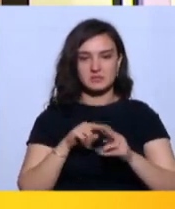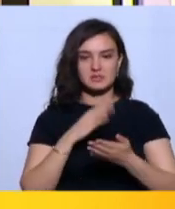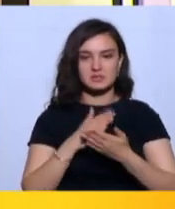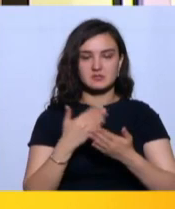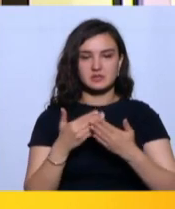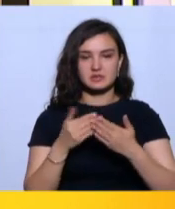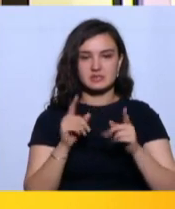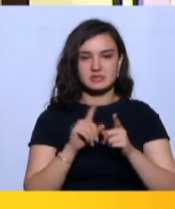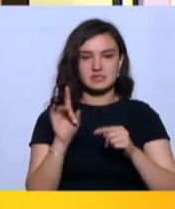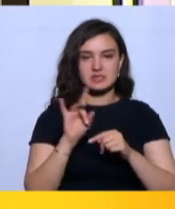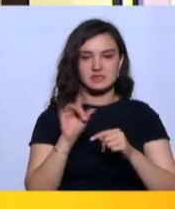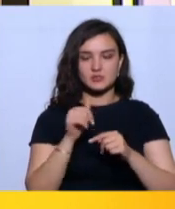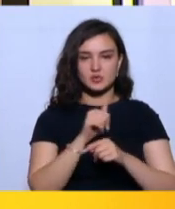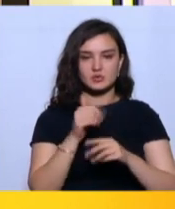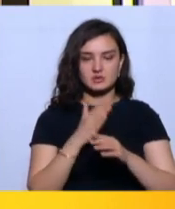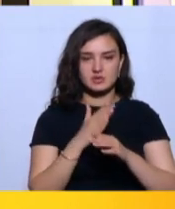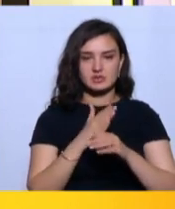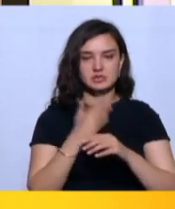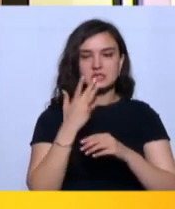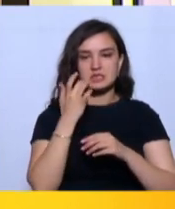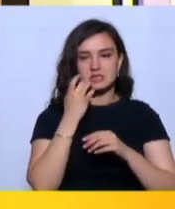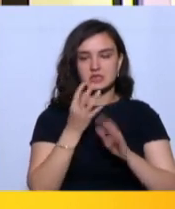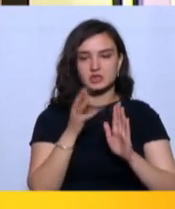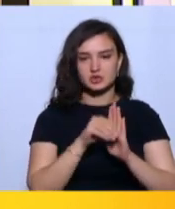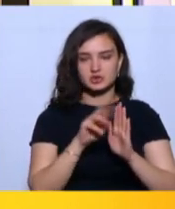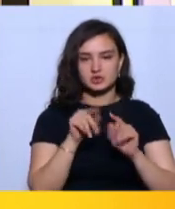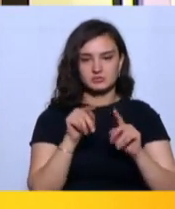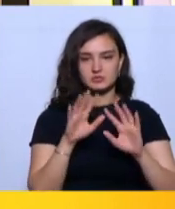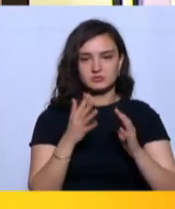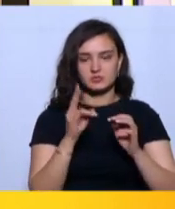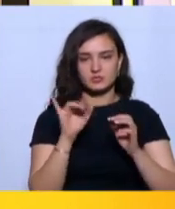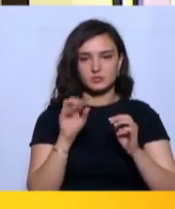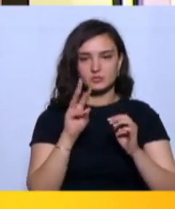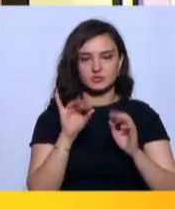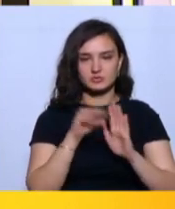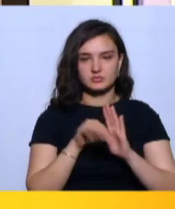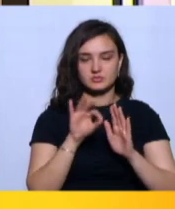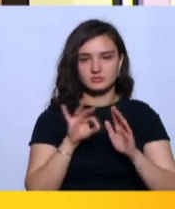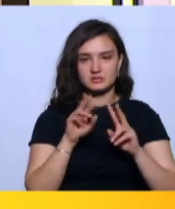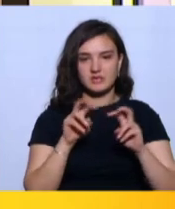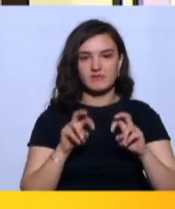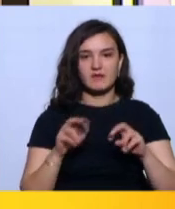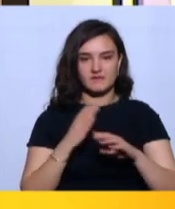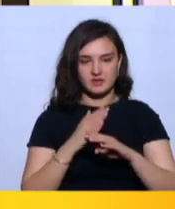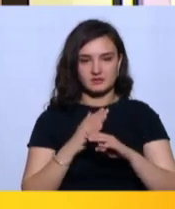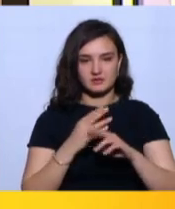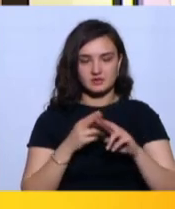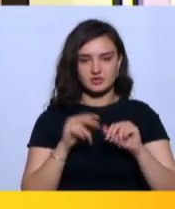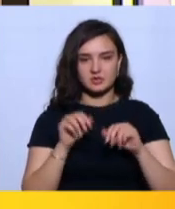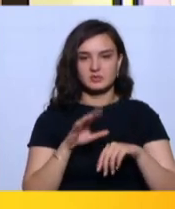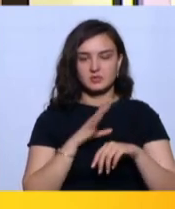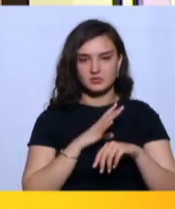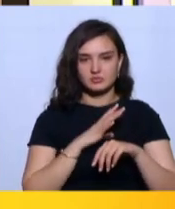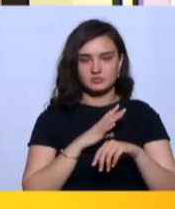გახლავთ მაგალითად ისეთი ცხიმი, როგორიც არის თხილეულში არსებული და ამ შემთხვევაში აი ნუშთან დაკავშირებით კვლევებიც კი არსებობს. ეს შეიძლება